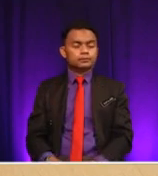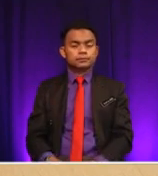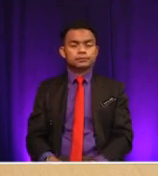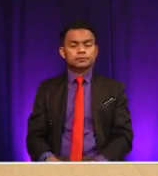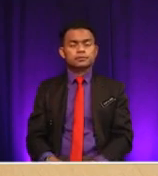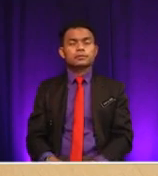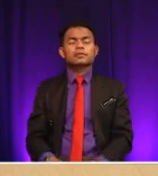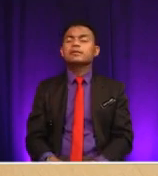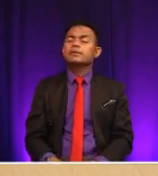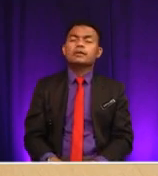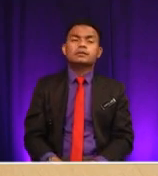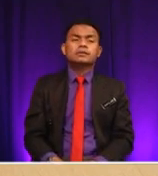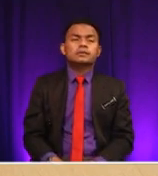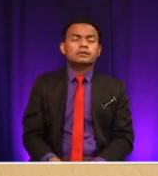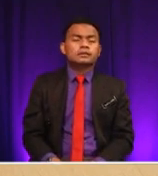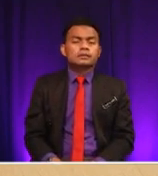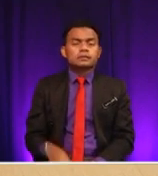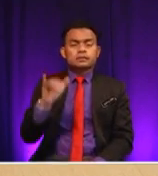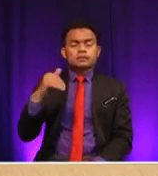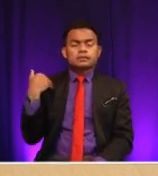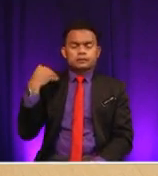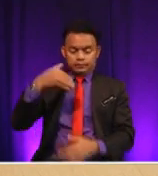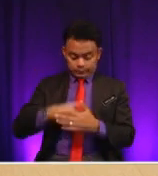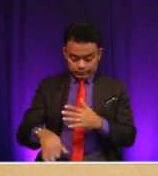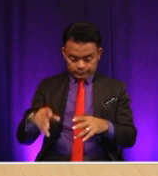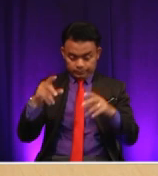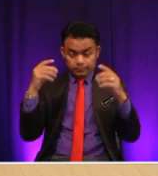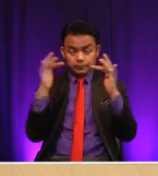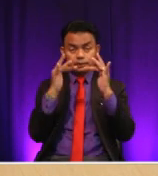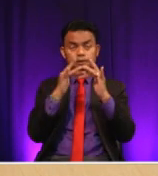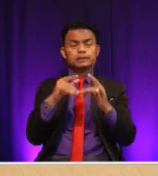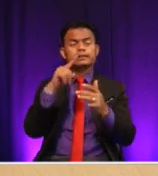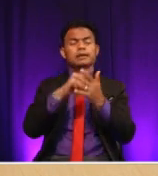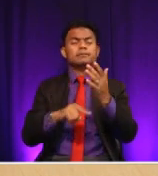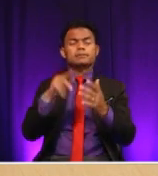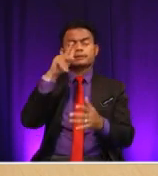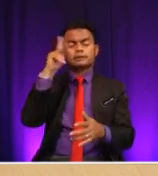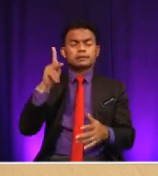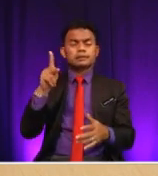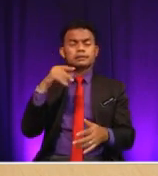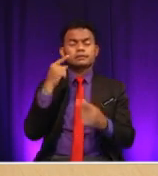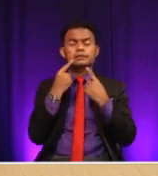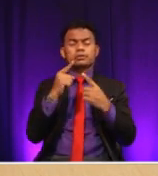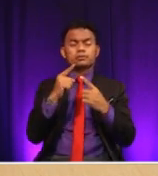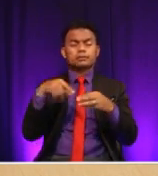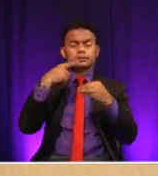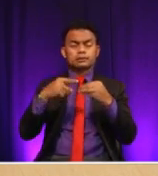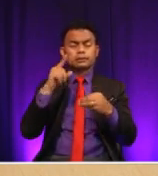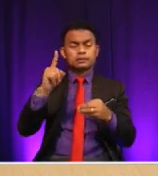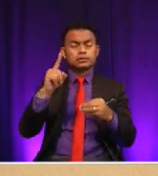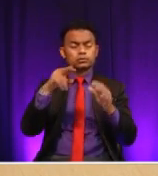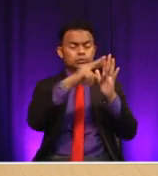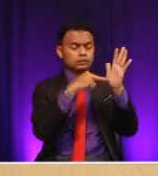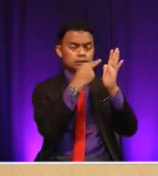Winda murid-murid yang ada di talian sekarang ini apakah jawabannya tentang satu kritikan Sanjungan